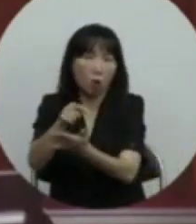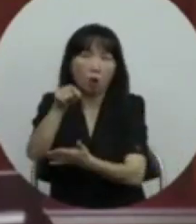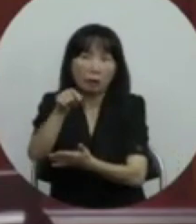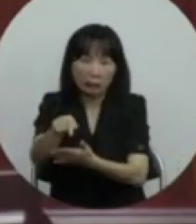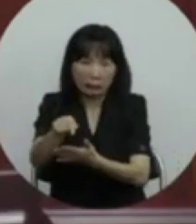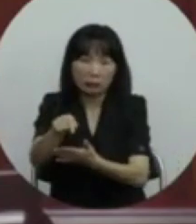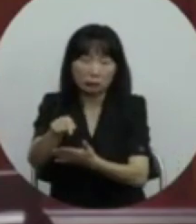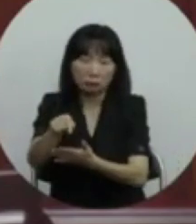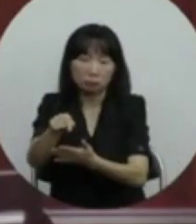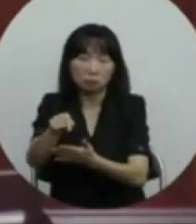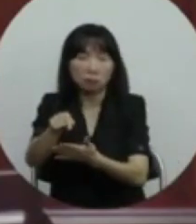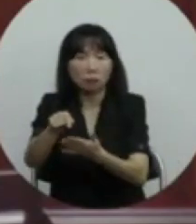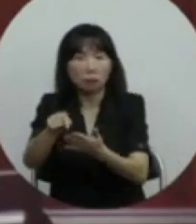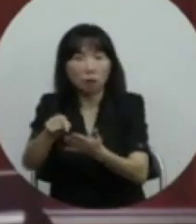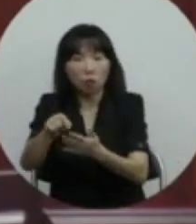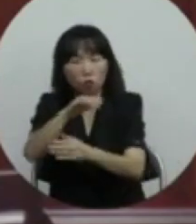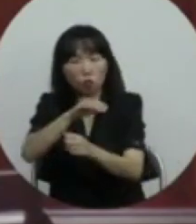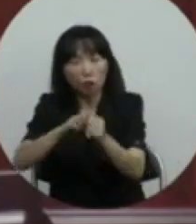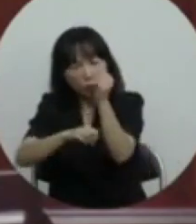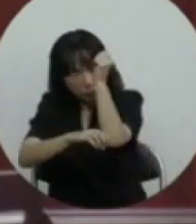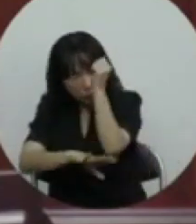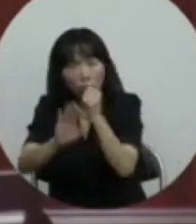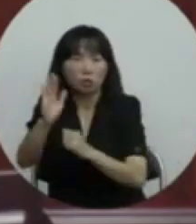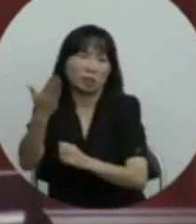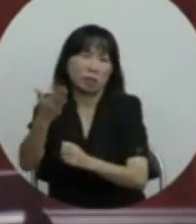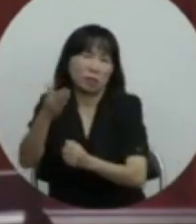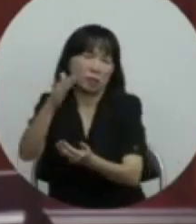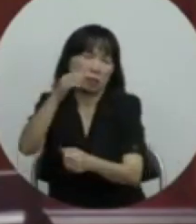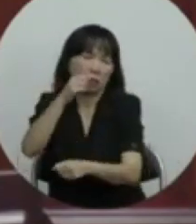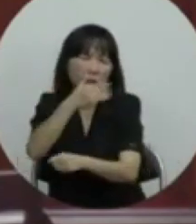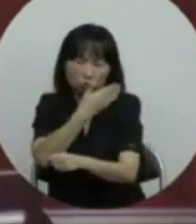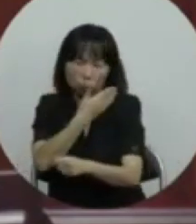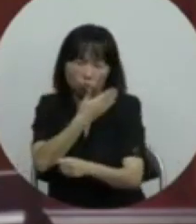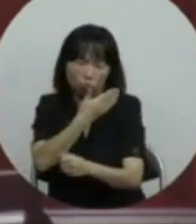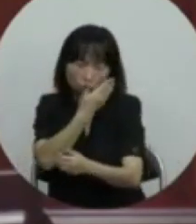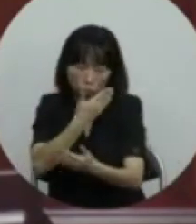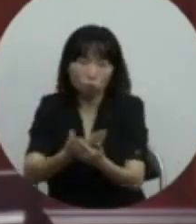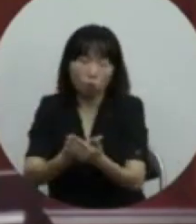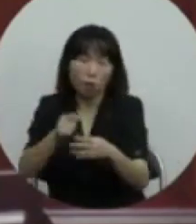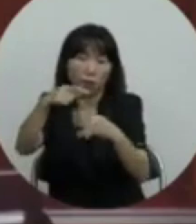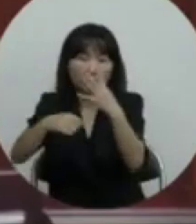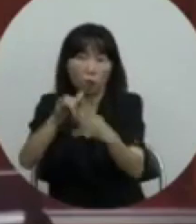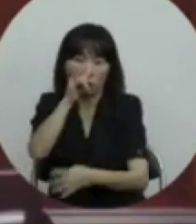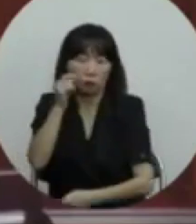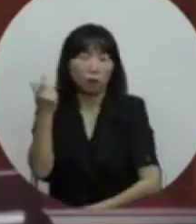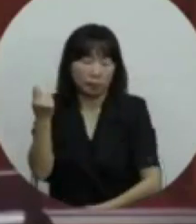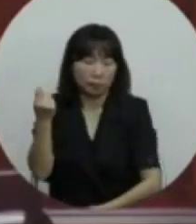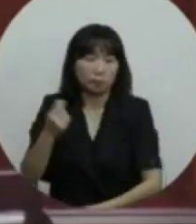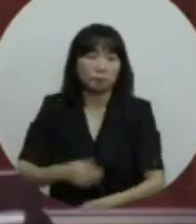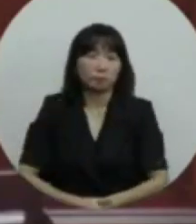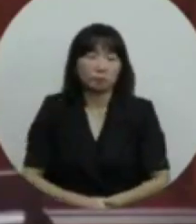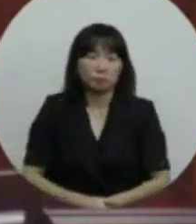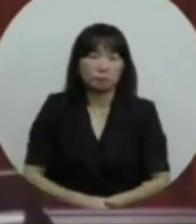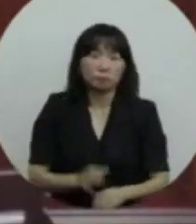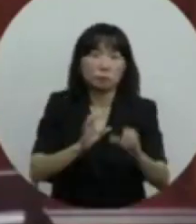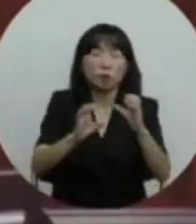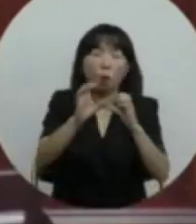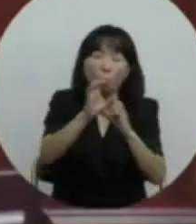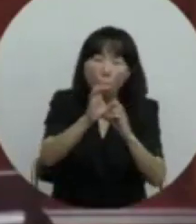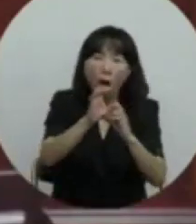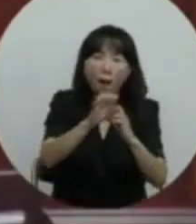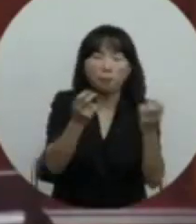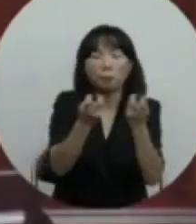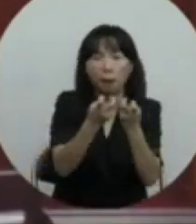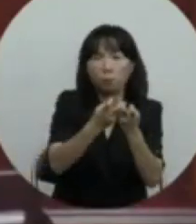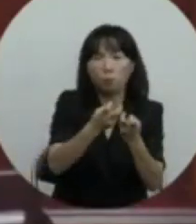자체로도 자치 역량의 척도가 되는 제도가 될 것입니다. 또한 대의민주주의의 한계를 보완하는 방법이기도